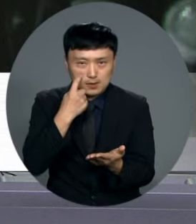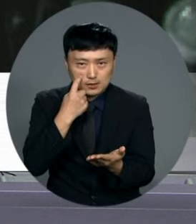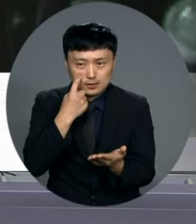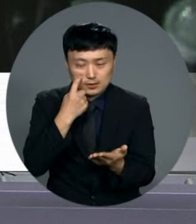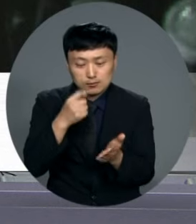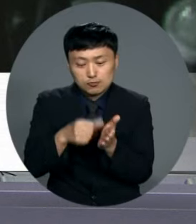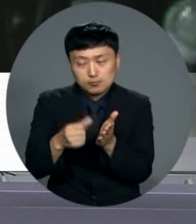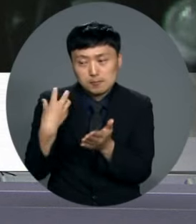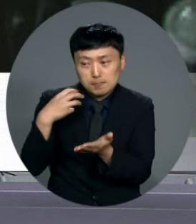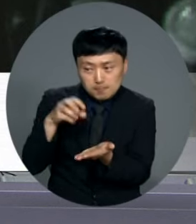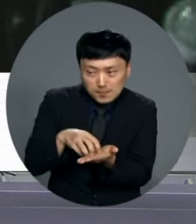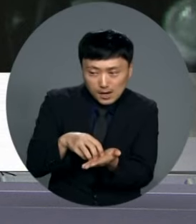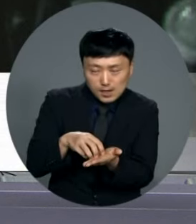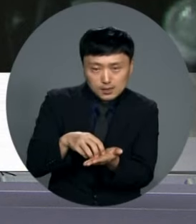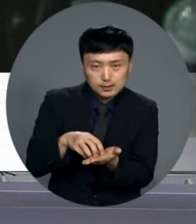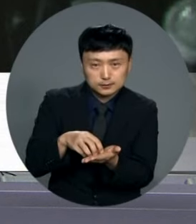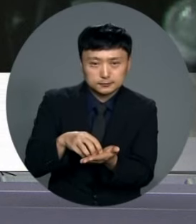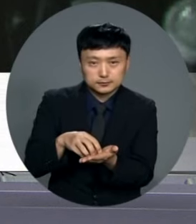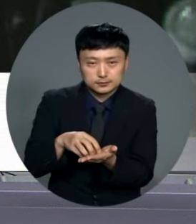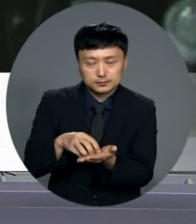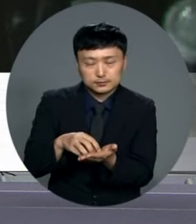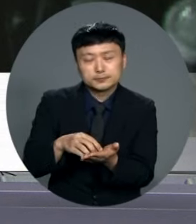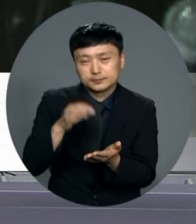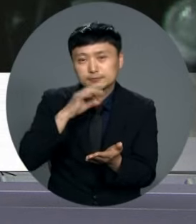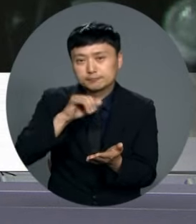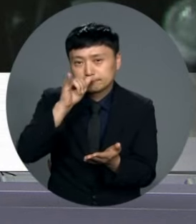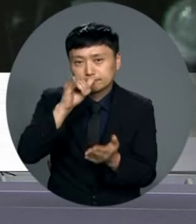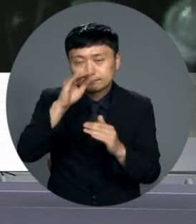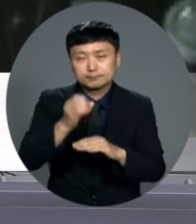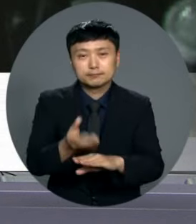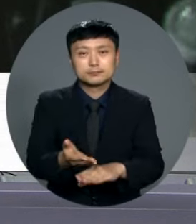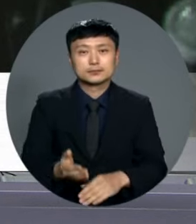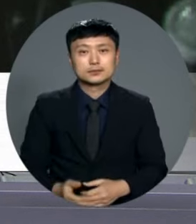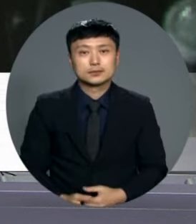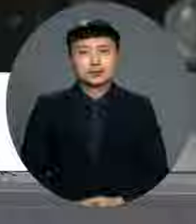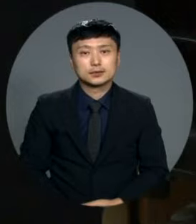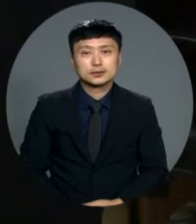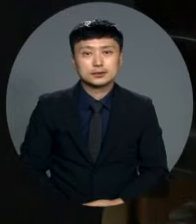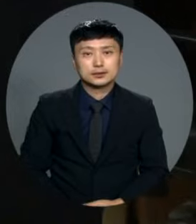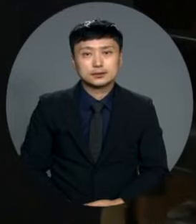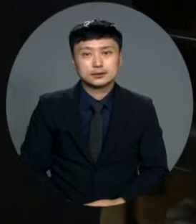환수할 때 유리하다는 분석이 나옵니다 김철 기자의 보도입니다